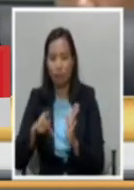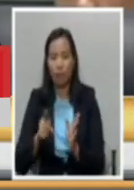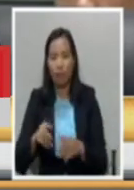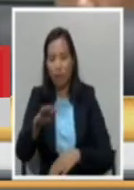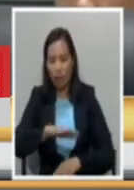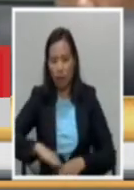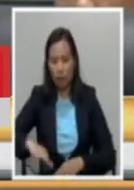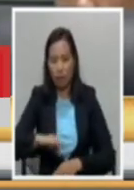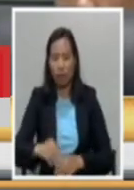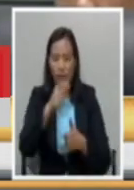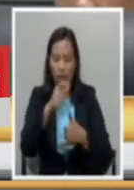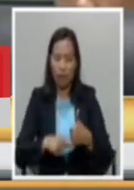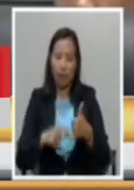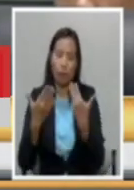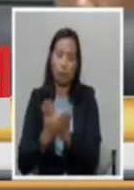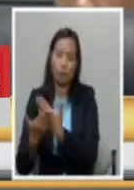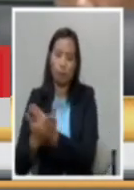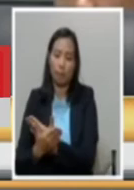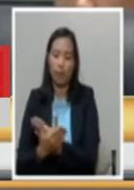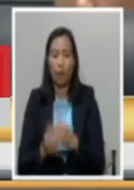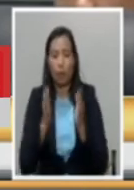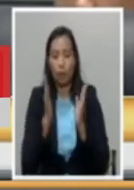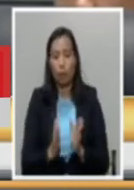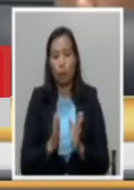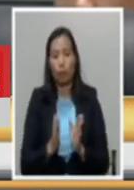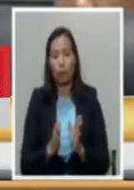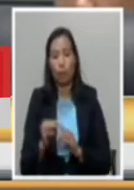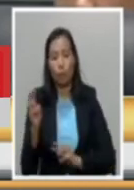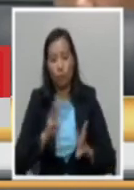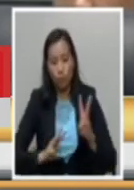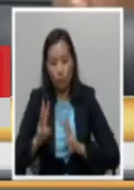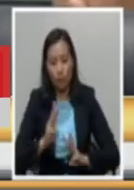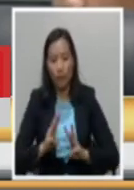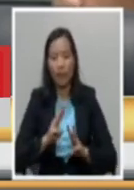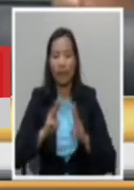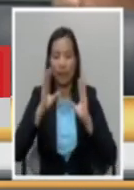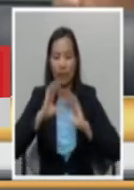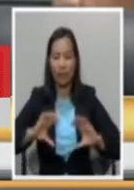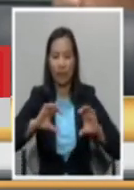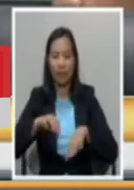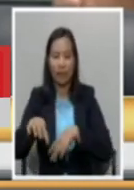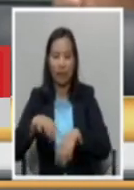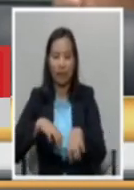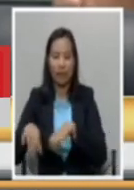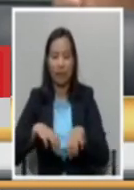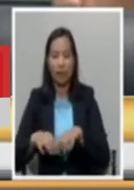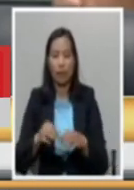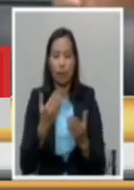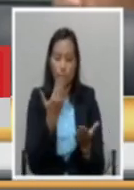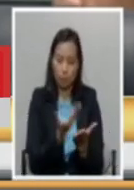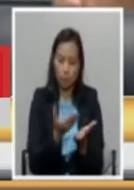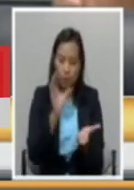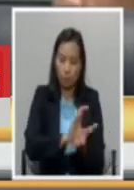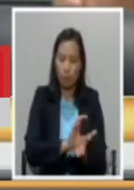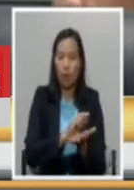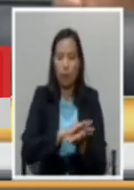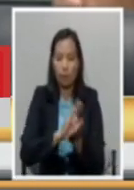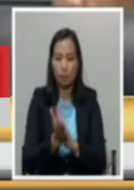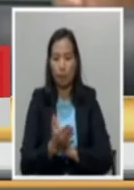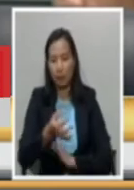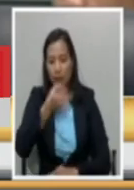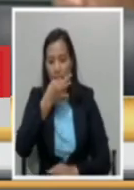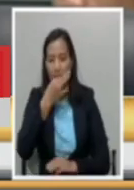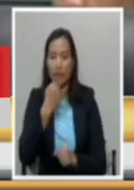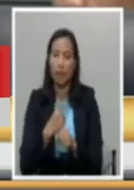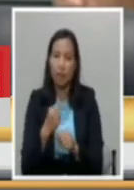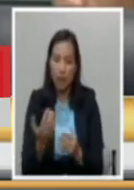ของผู้บริโภคเปลี่ยนวันนี้คนตกงานเหล่านี้รัฐบาลจะบริหารเยียวยาแก้ไขปัญหามีเงินกองทุนปรับเปลี่ยนอาชีพกับเขาอย่าง